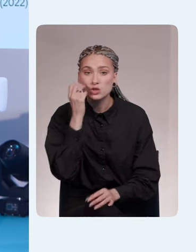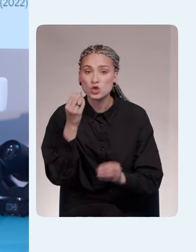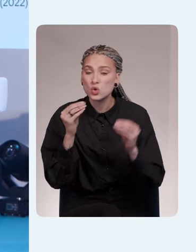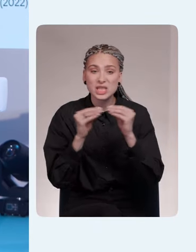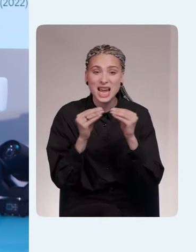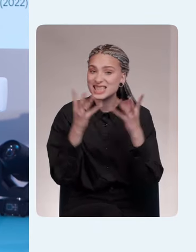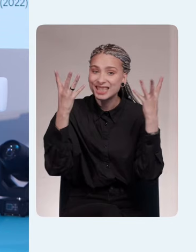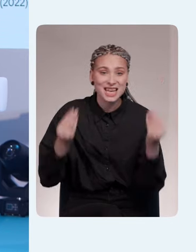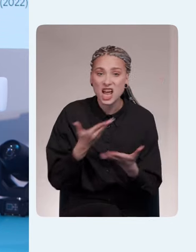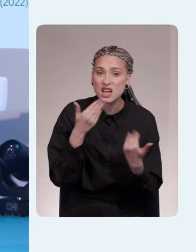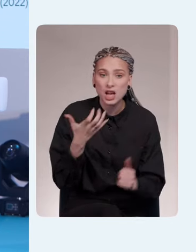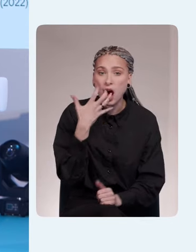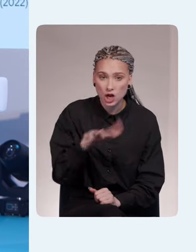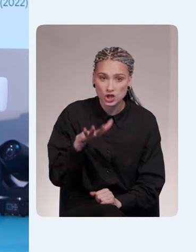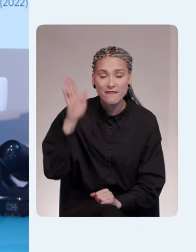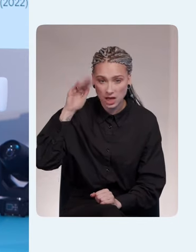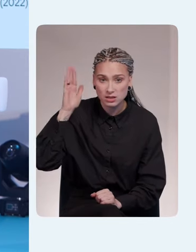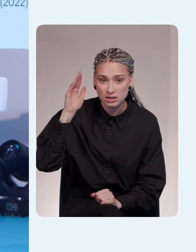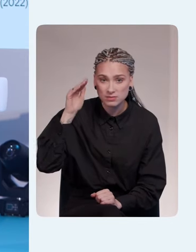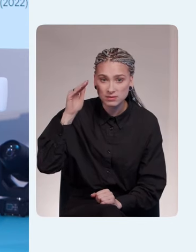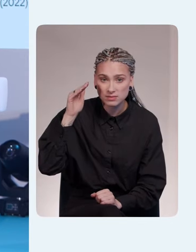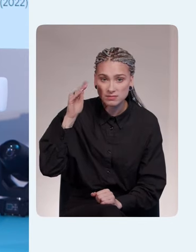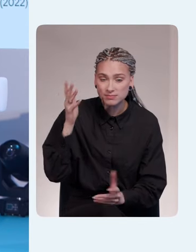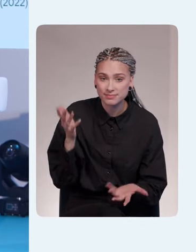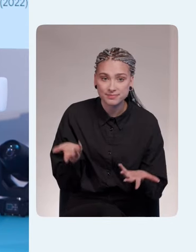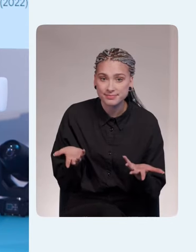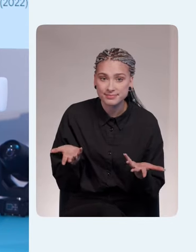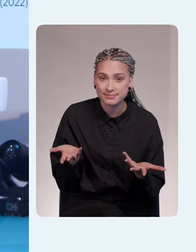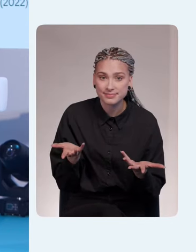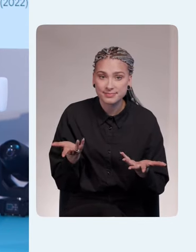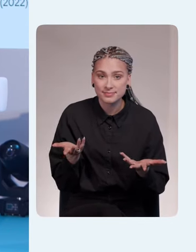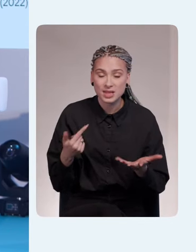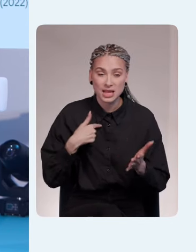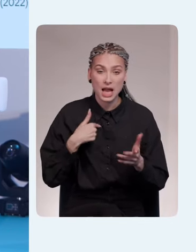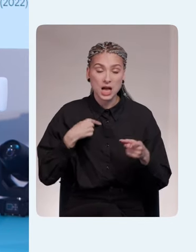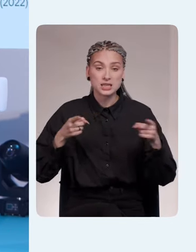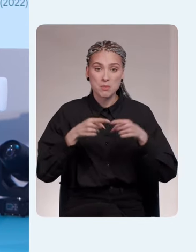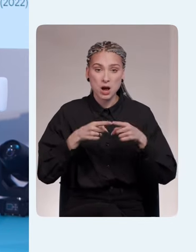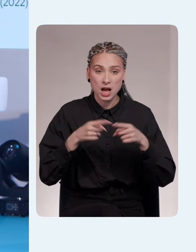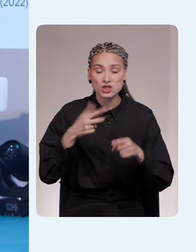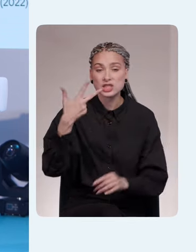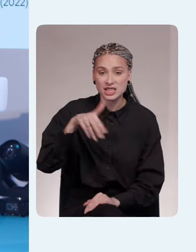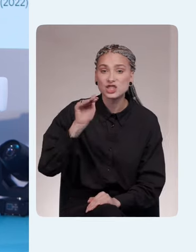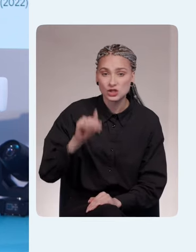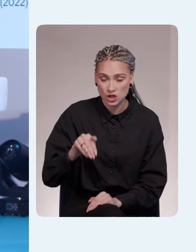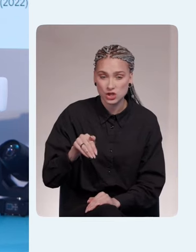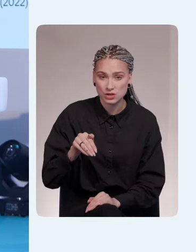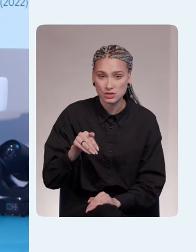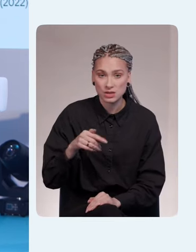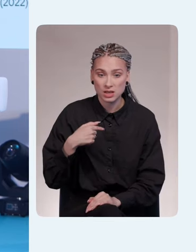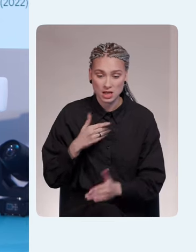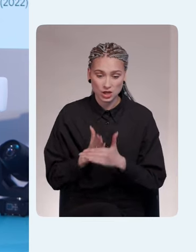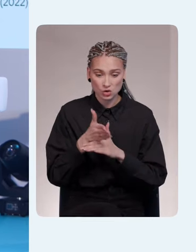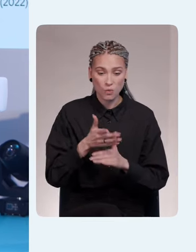дней нет горячей воды? В курсе вообще? Я снимаю однокомнатную квартиру за 30 тысяч рублей, я захожу